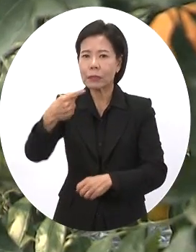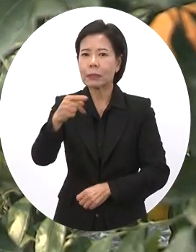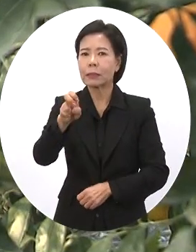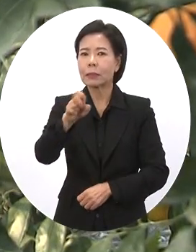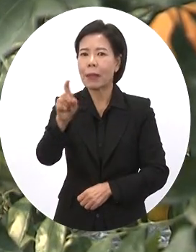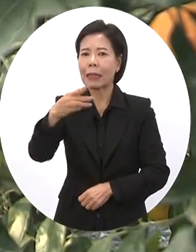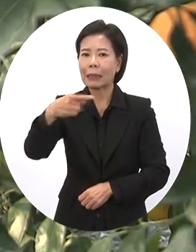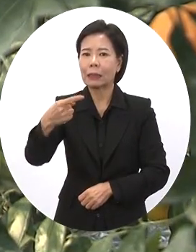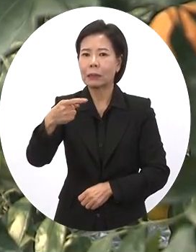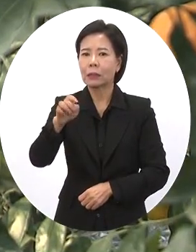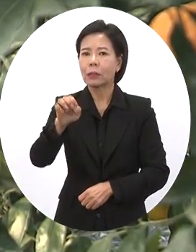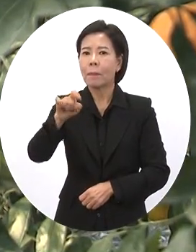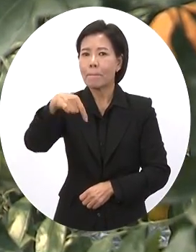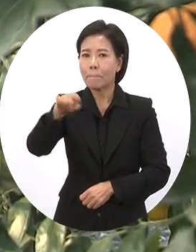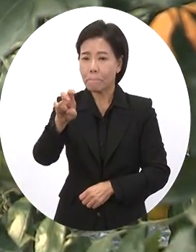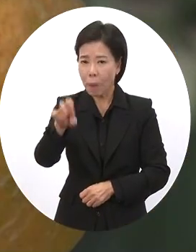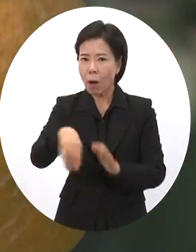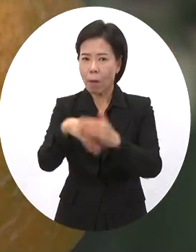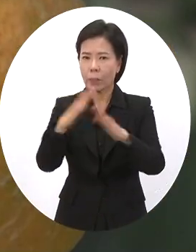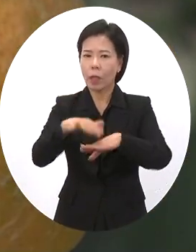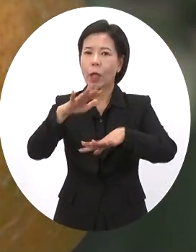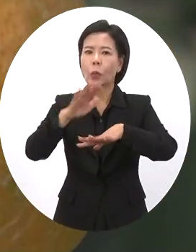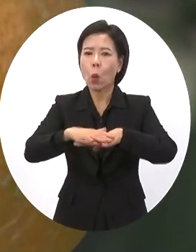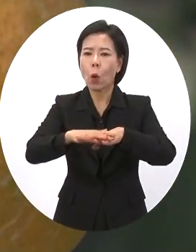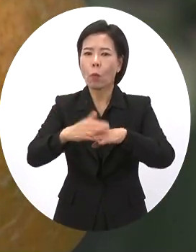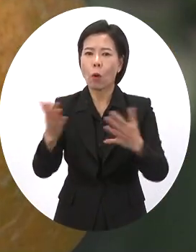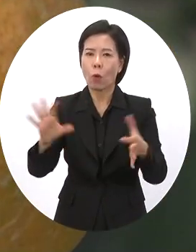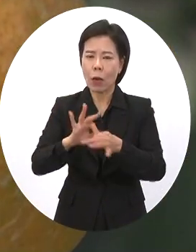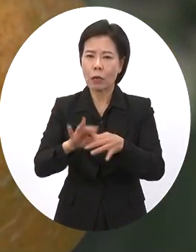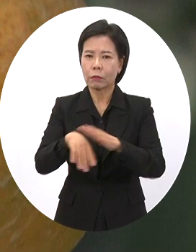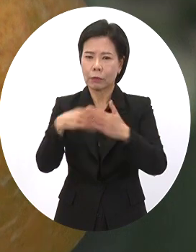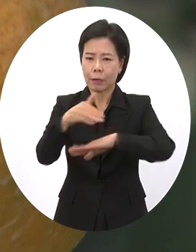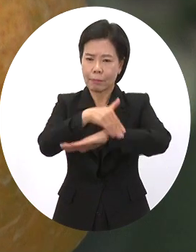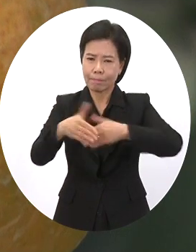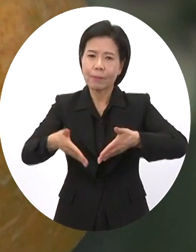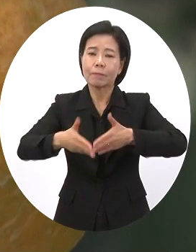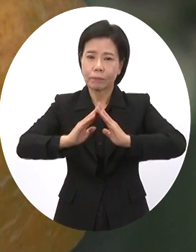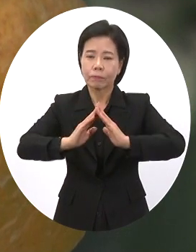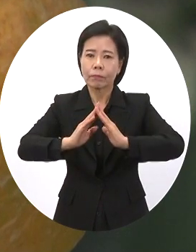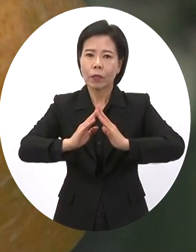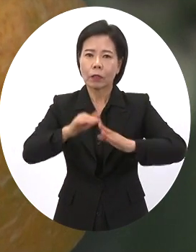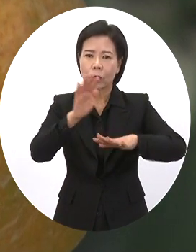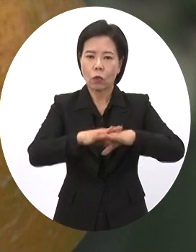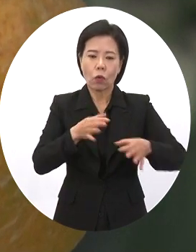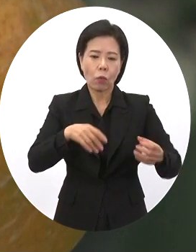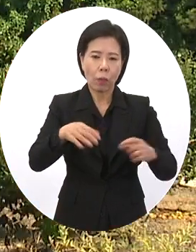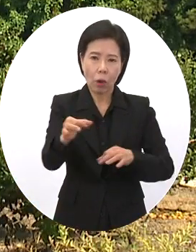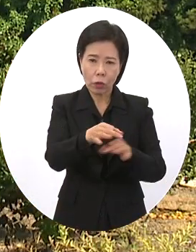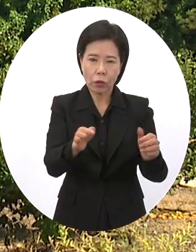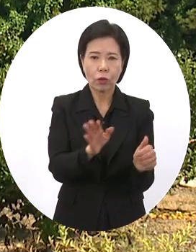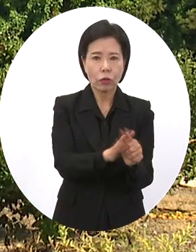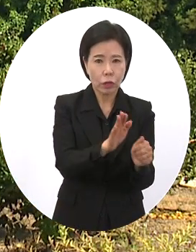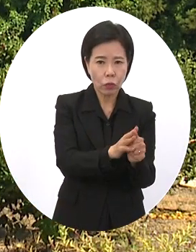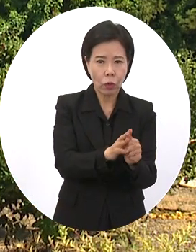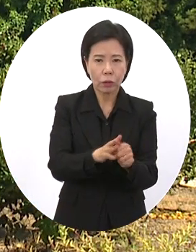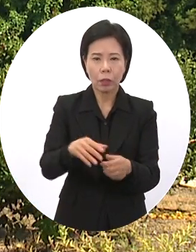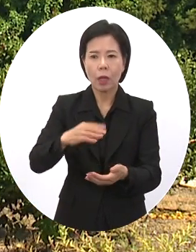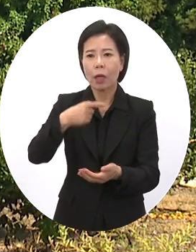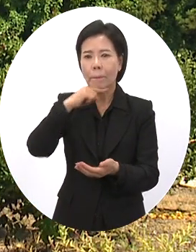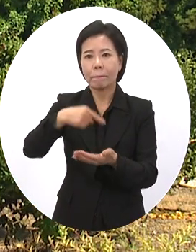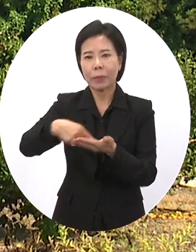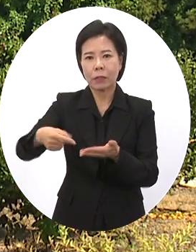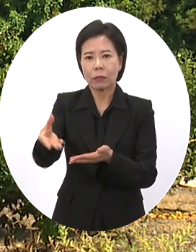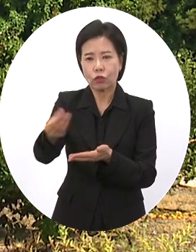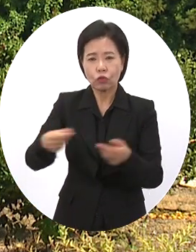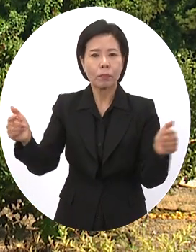등 지속 가능한 농업 환경을 조성하기 위한 일입니다. 우선 농업 경영 지원과 농가 부채